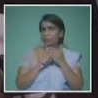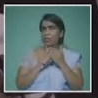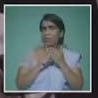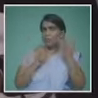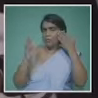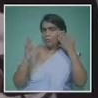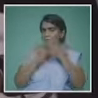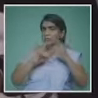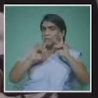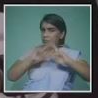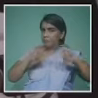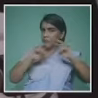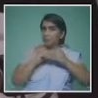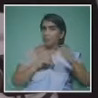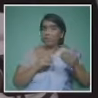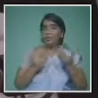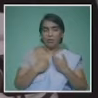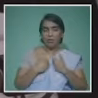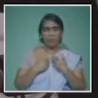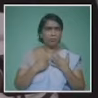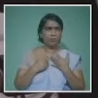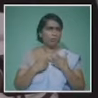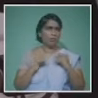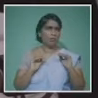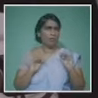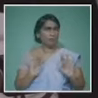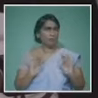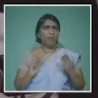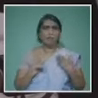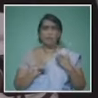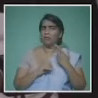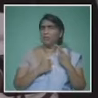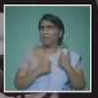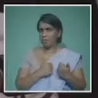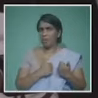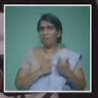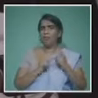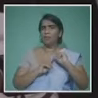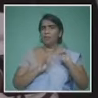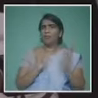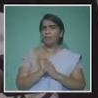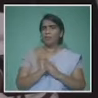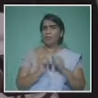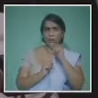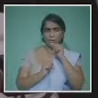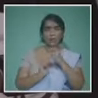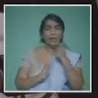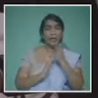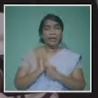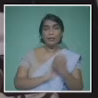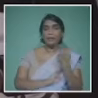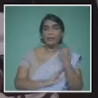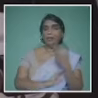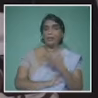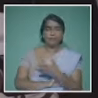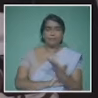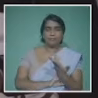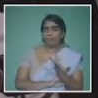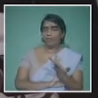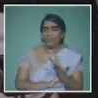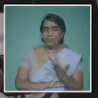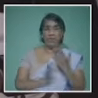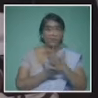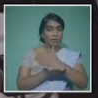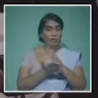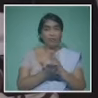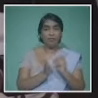ගැඹුරින් අධ්‍යයනය කරලා තියෙනවා. අපි සෑහීමකටපත් වෙනවා. අගමැතිතුමාට ඒ පියවර ගැනීමට නිත්‍ය අනුකූල බලයක් නැහැ කියලා. සීමා